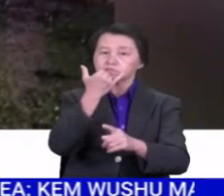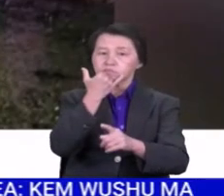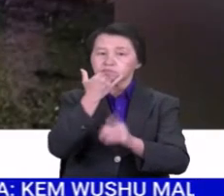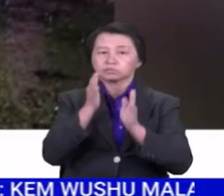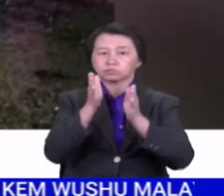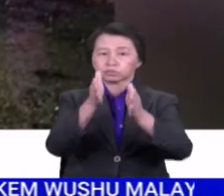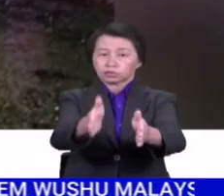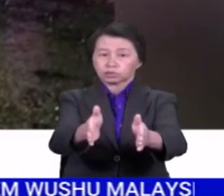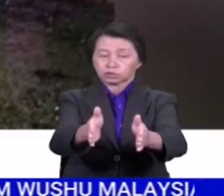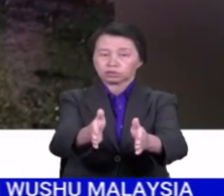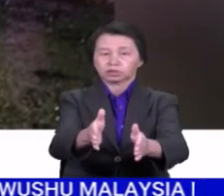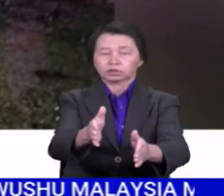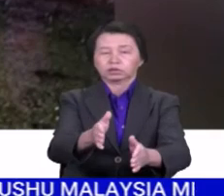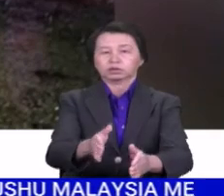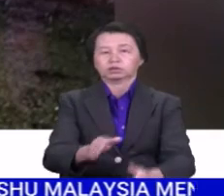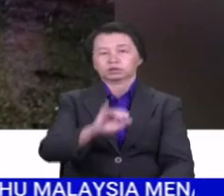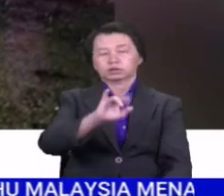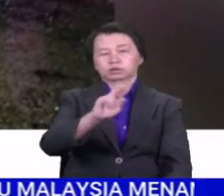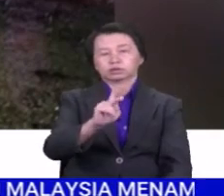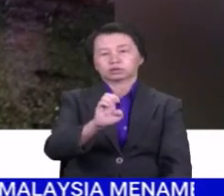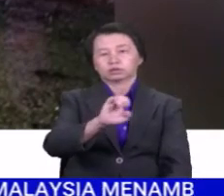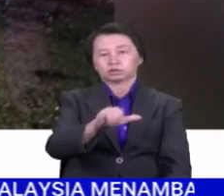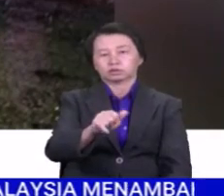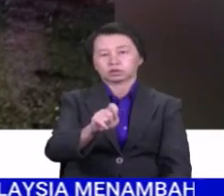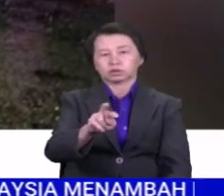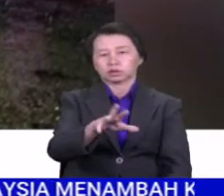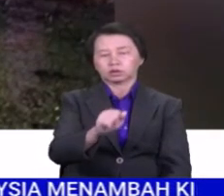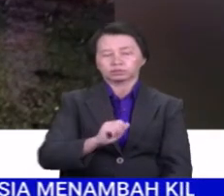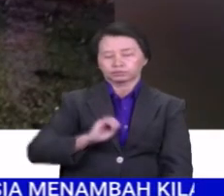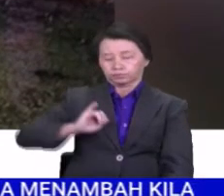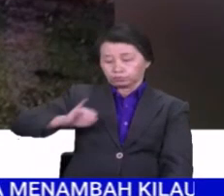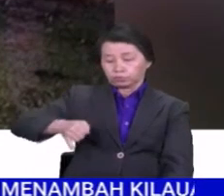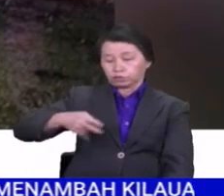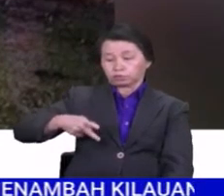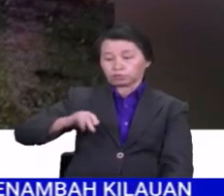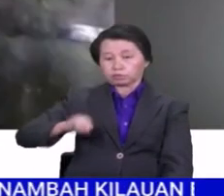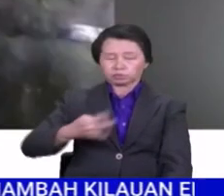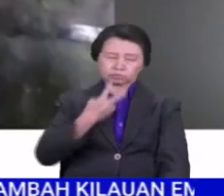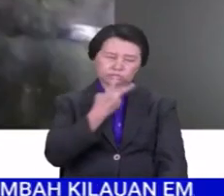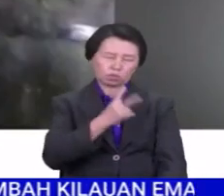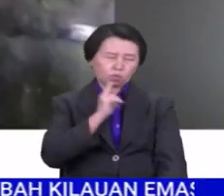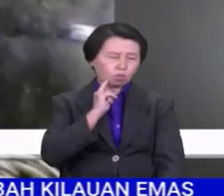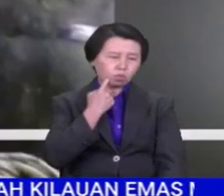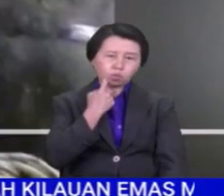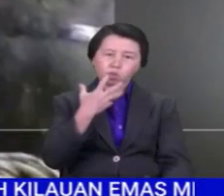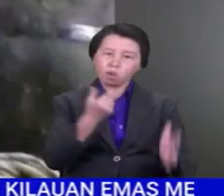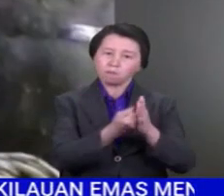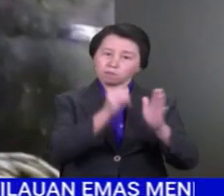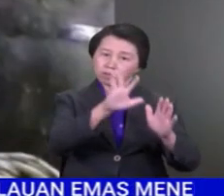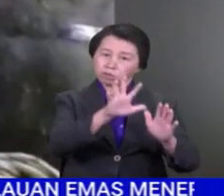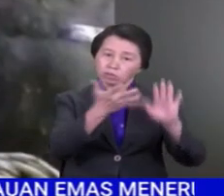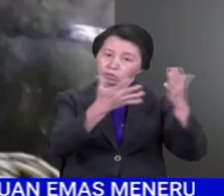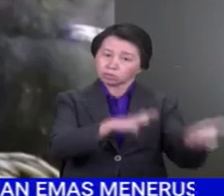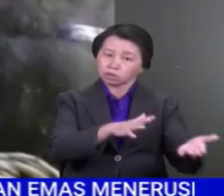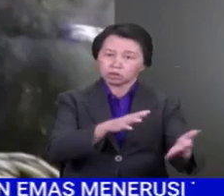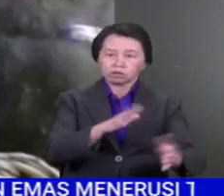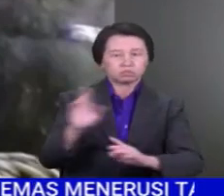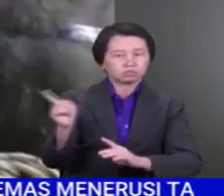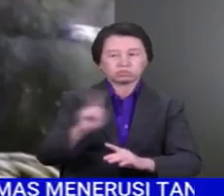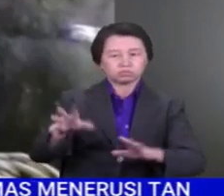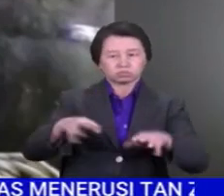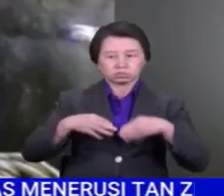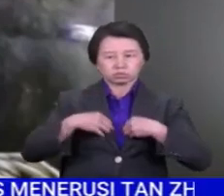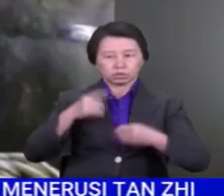kesalahan Jalan Raya kejar a.jpg memandang serius insiden nahas itu dan pada masa sama tidak akan berkompromi